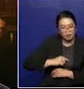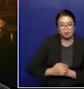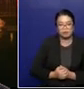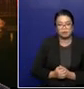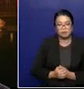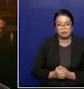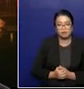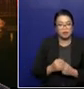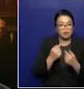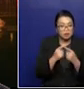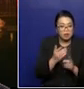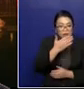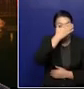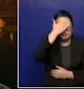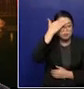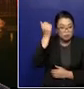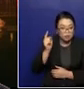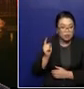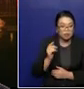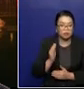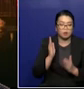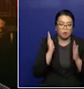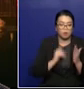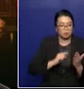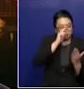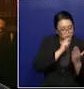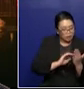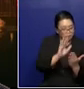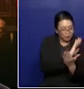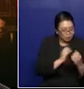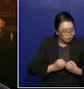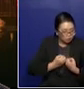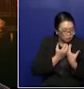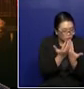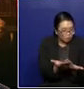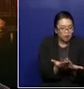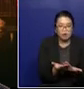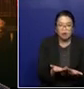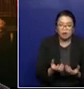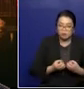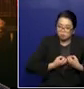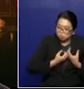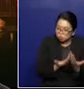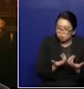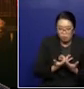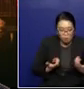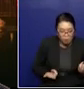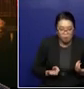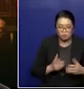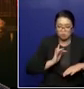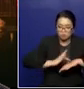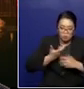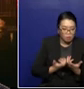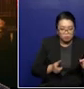แต่ท่านลืมนึกถึงศักยภาพของความเป็นคนไทยและประเทศไทยผมขอยกตัวอย่างกรณีศึก